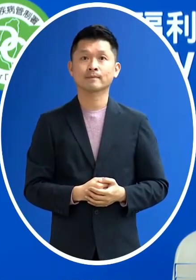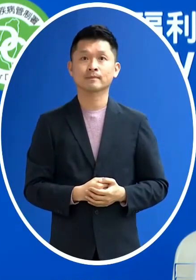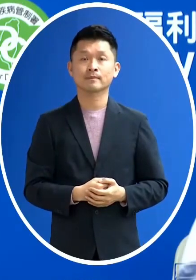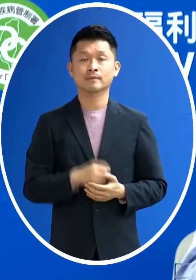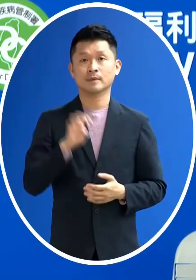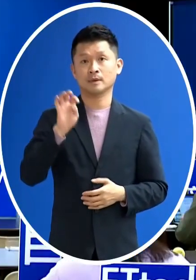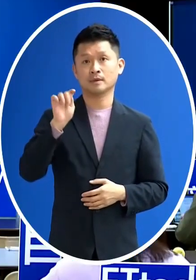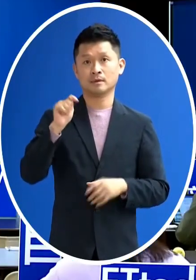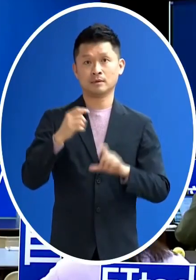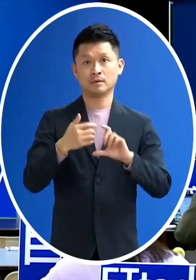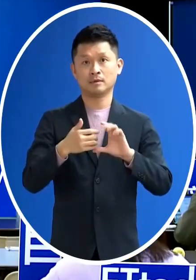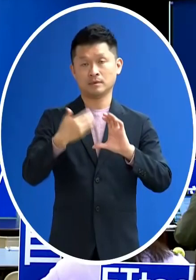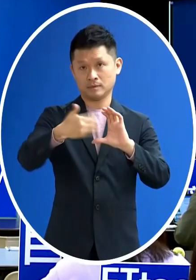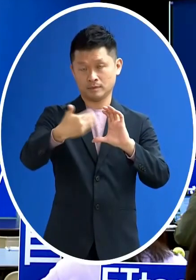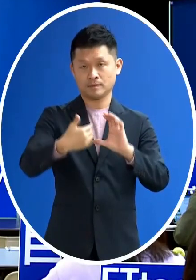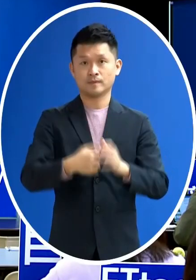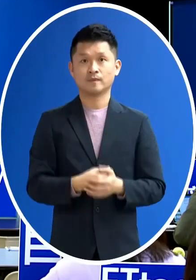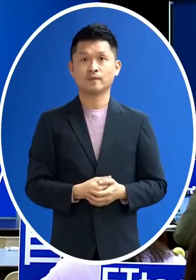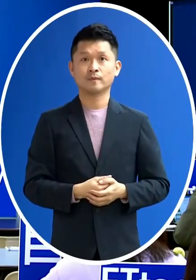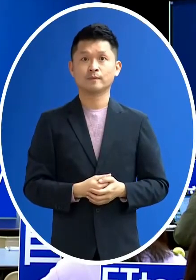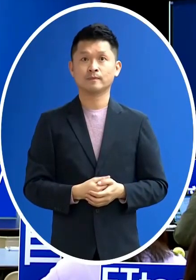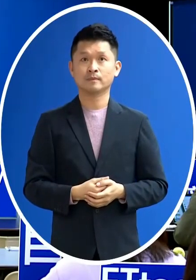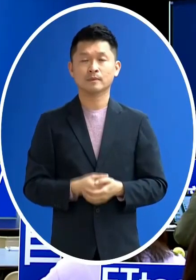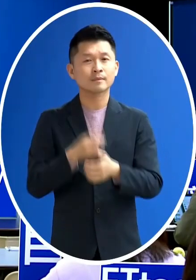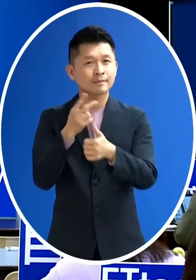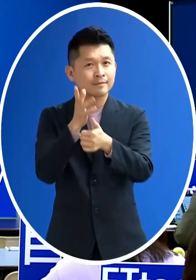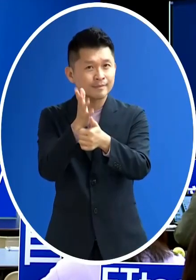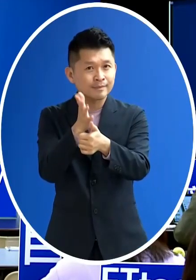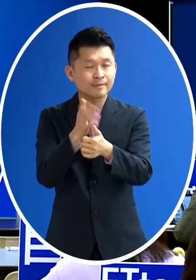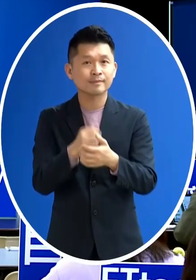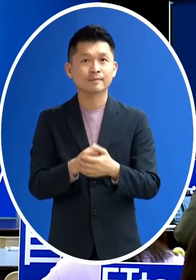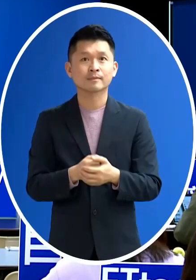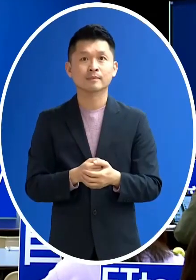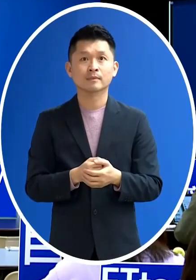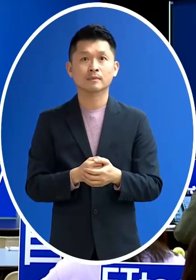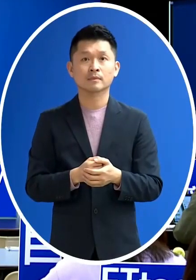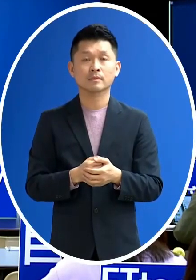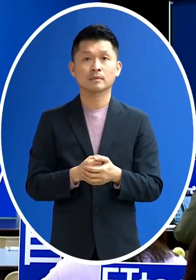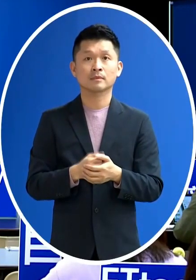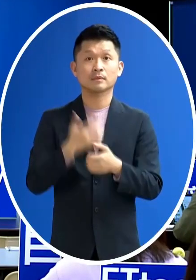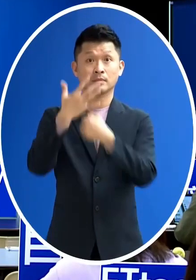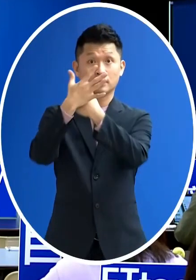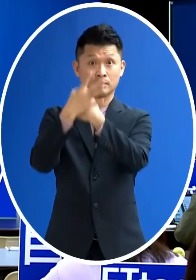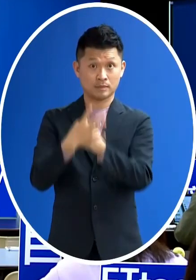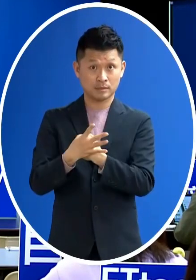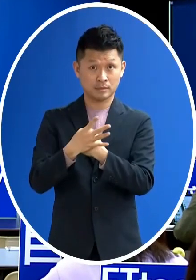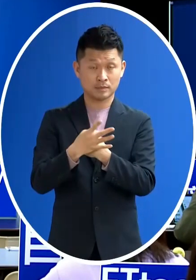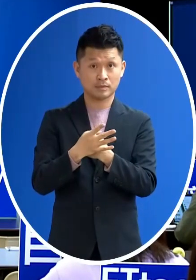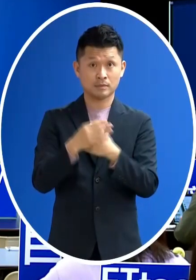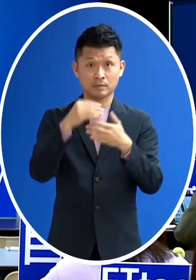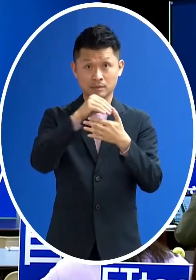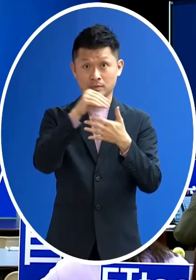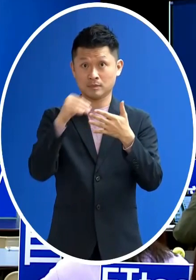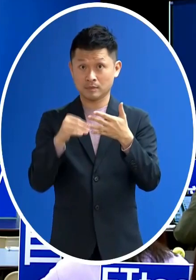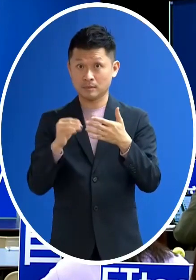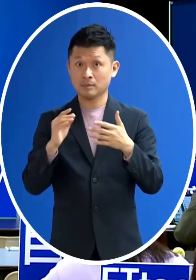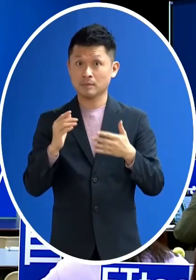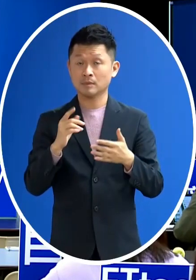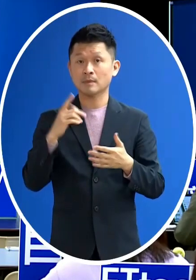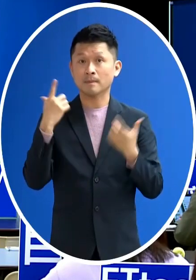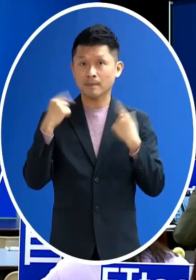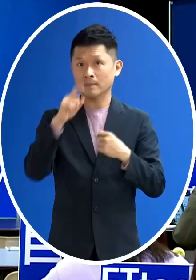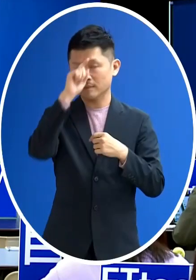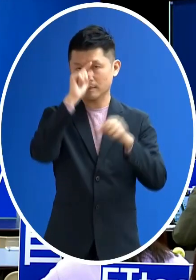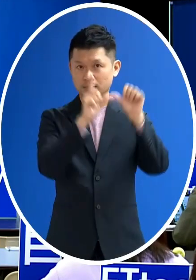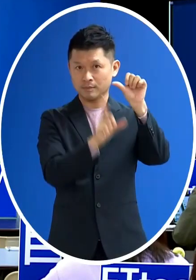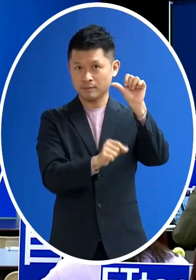啊，ET Today。 水管好，所以想确认一下我们的那个降级改类的部分是现在，因为之前有曾经是希望是